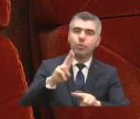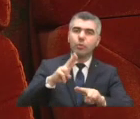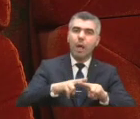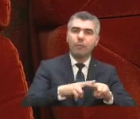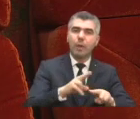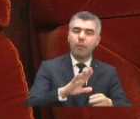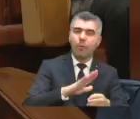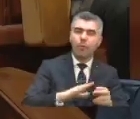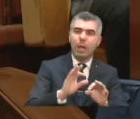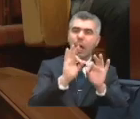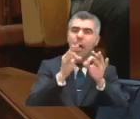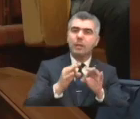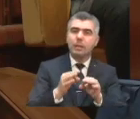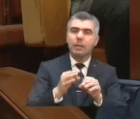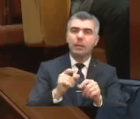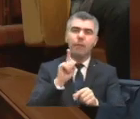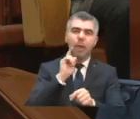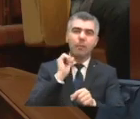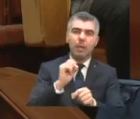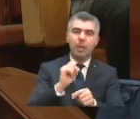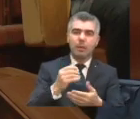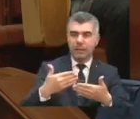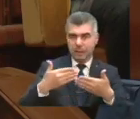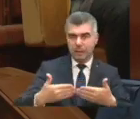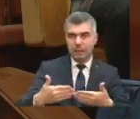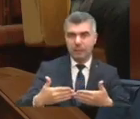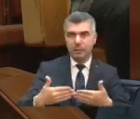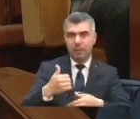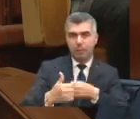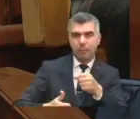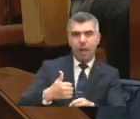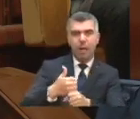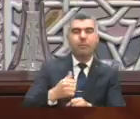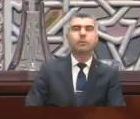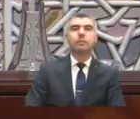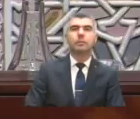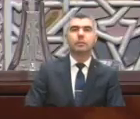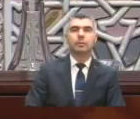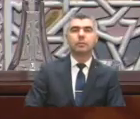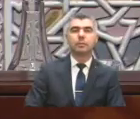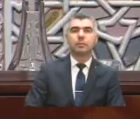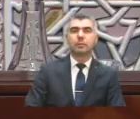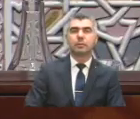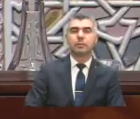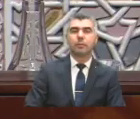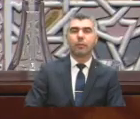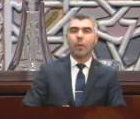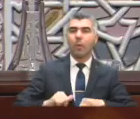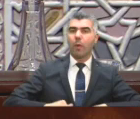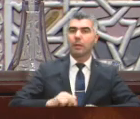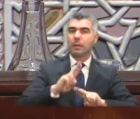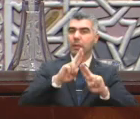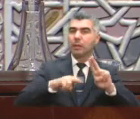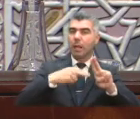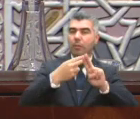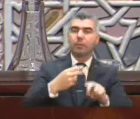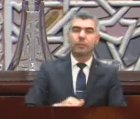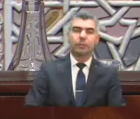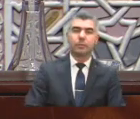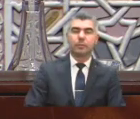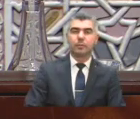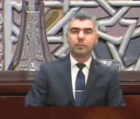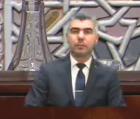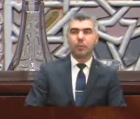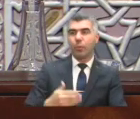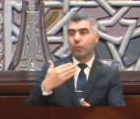اللي دارتهم الحكومة في مراكز القرار في هذه الدورة هذه؟ وشكرا. شكرا السيدة النائبة. تفضلي السيدة الوزيرة للجواب. بغيت